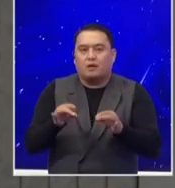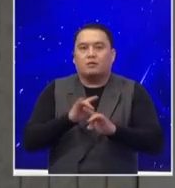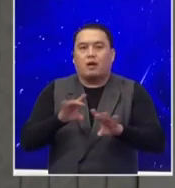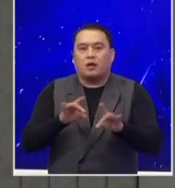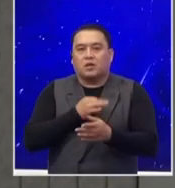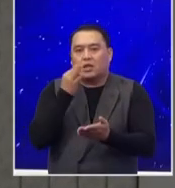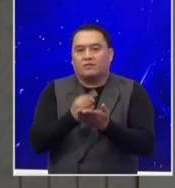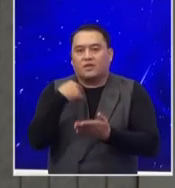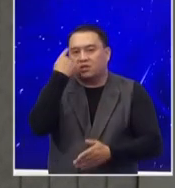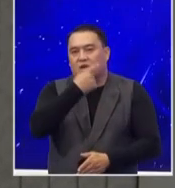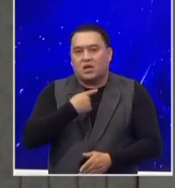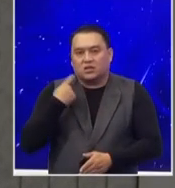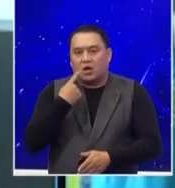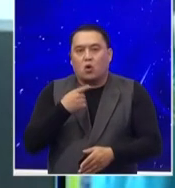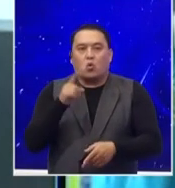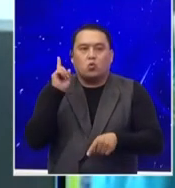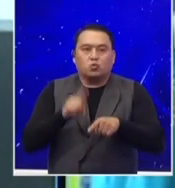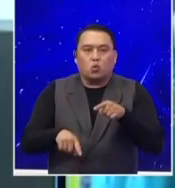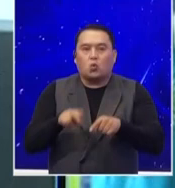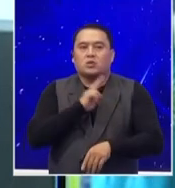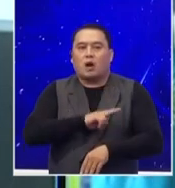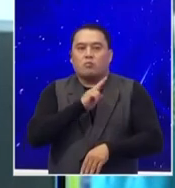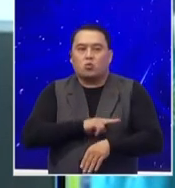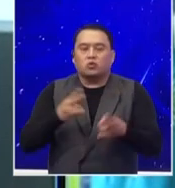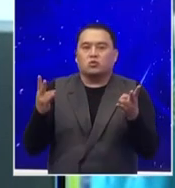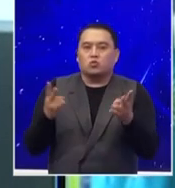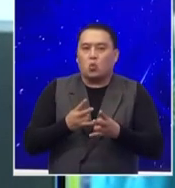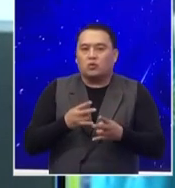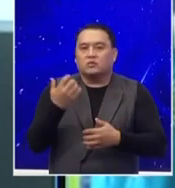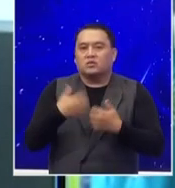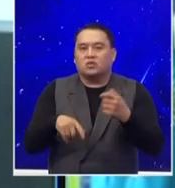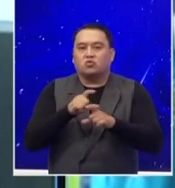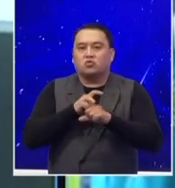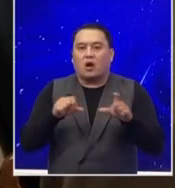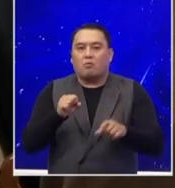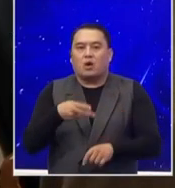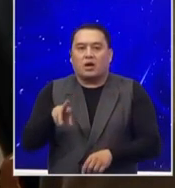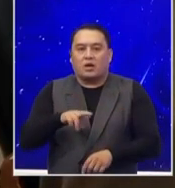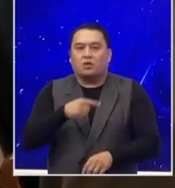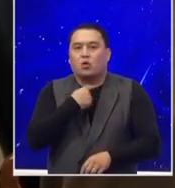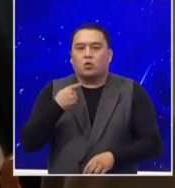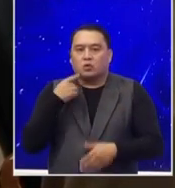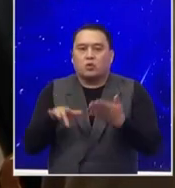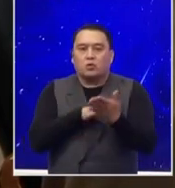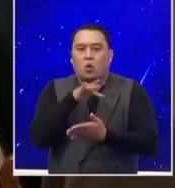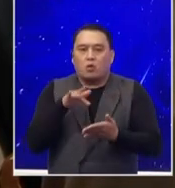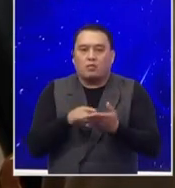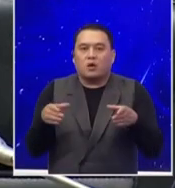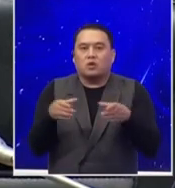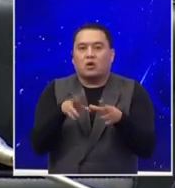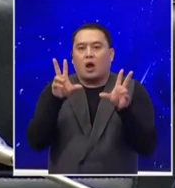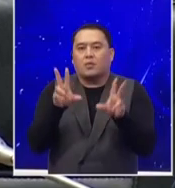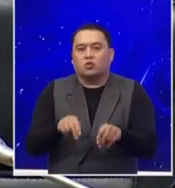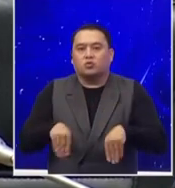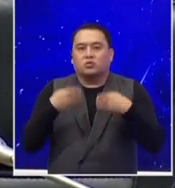отмечают ответственные лица. Ускорить работы необходимо и в средней школе имени Абая города Талдыкурган. Подрядчики